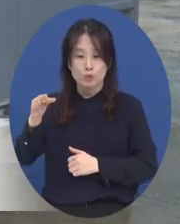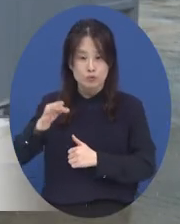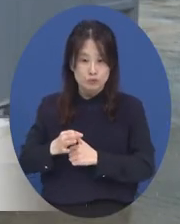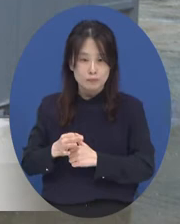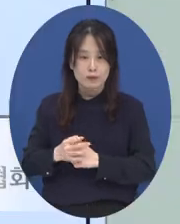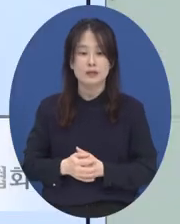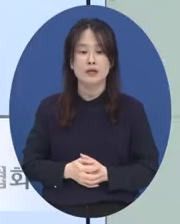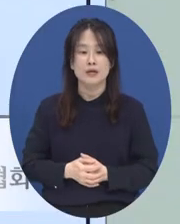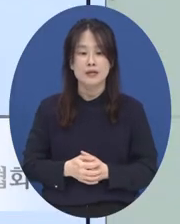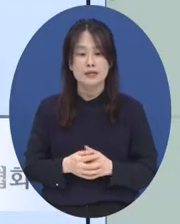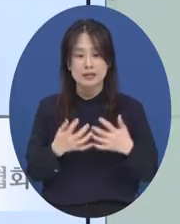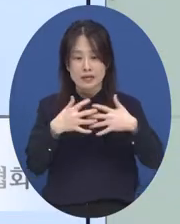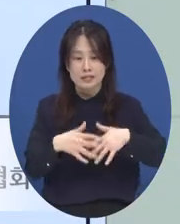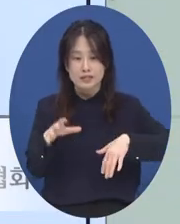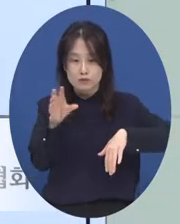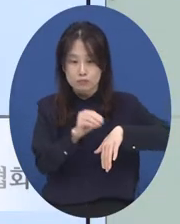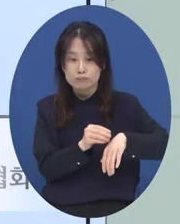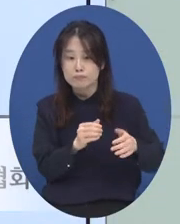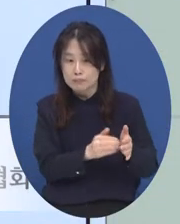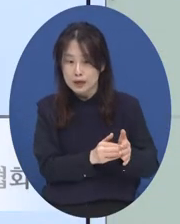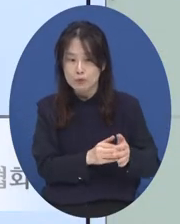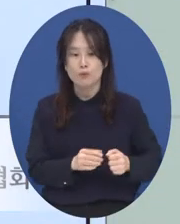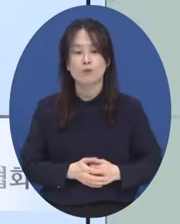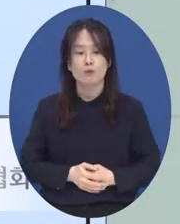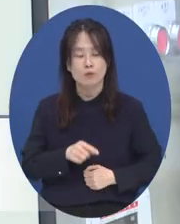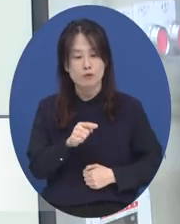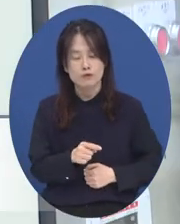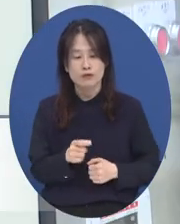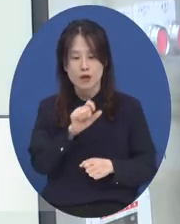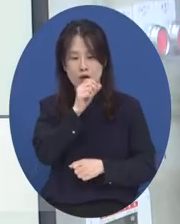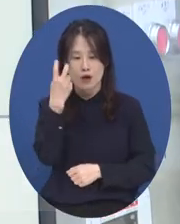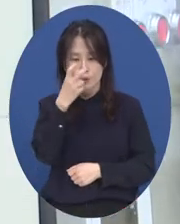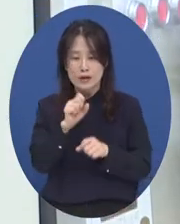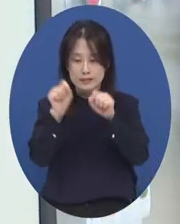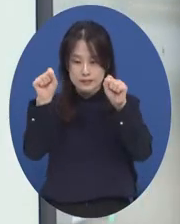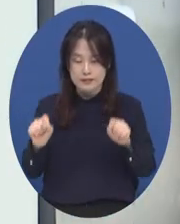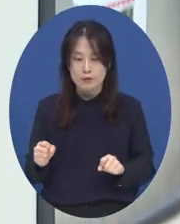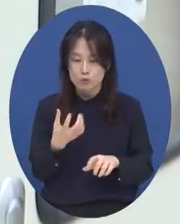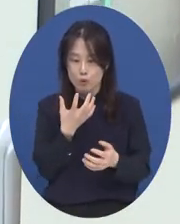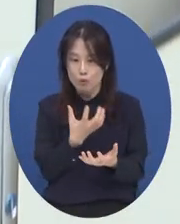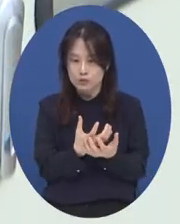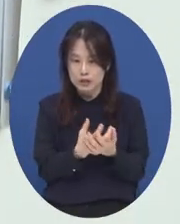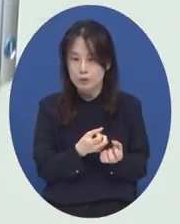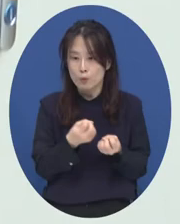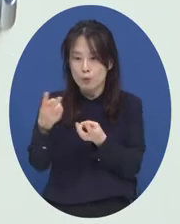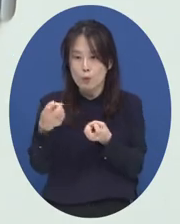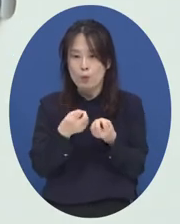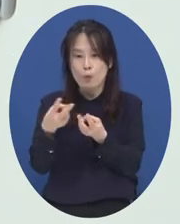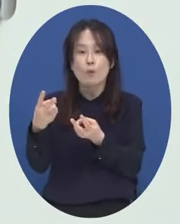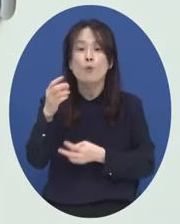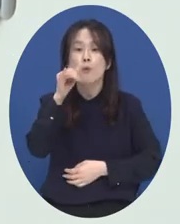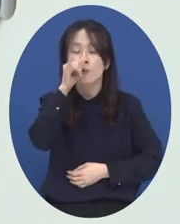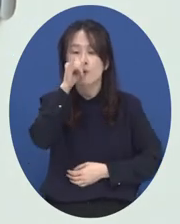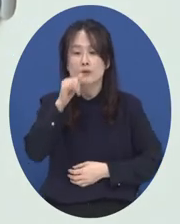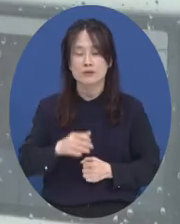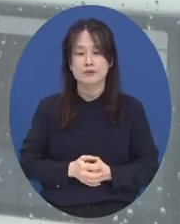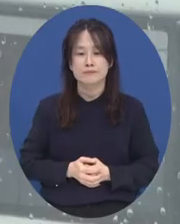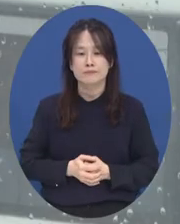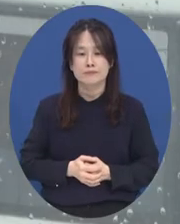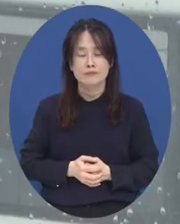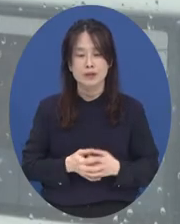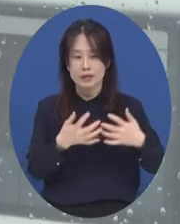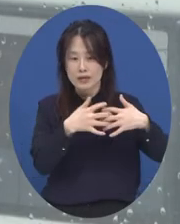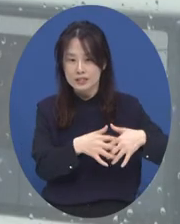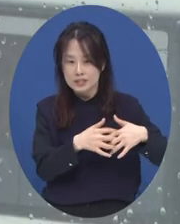지원받아 사물인터넷 측정기기 를 부착해 사물인터넷 관리 시스템으로 자료를 전송하게 됩니다 방지시설의